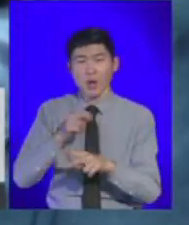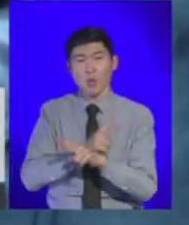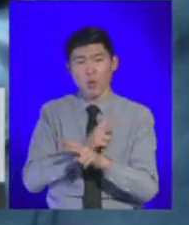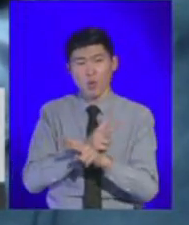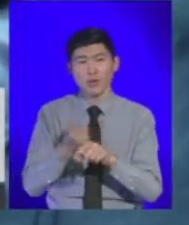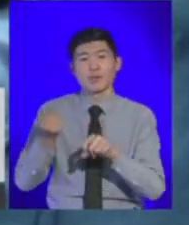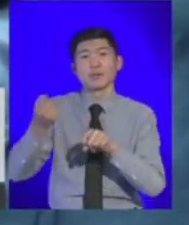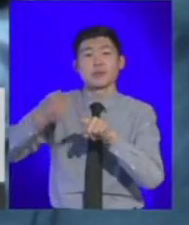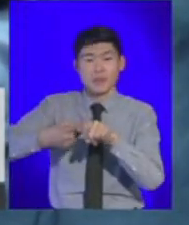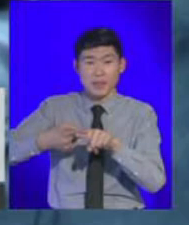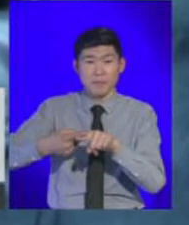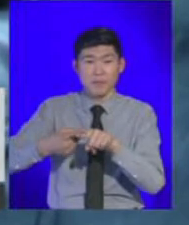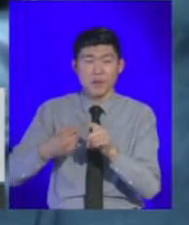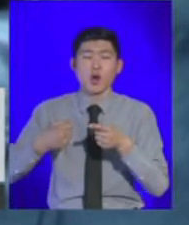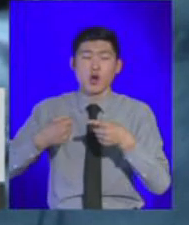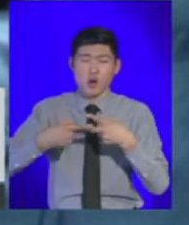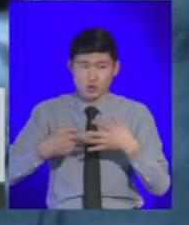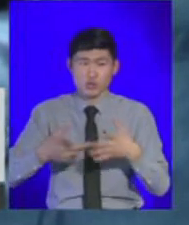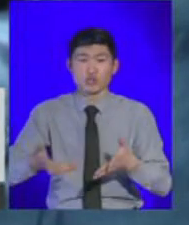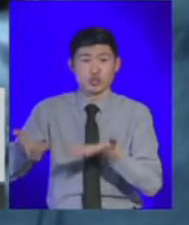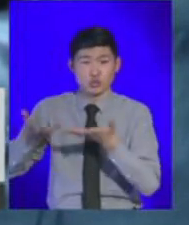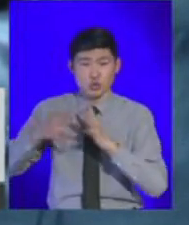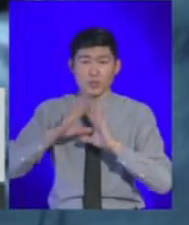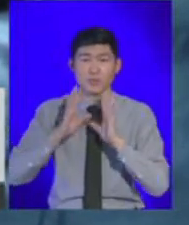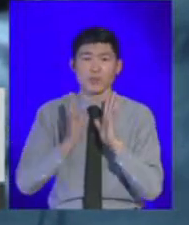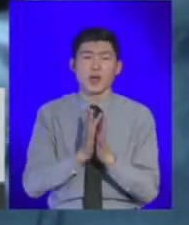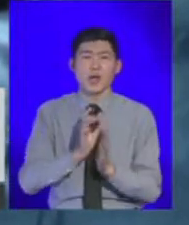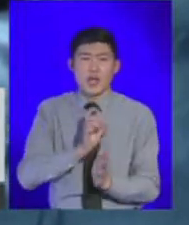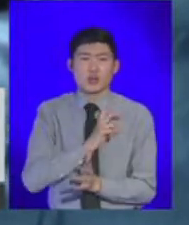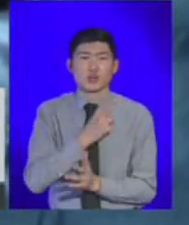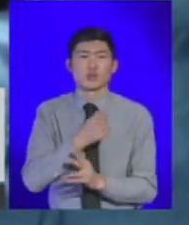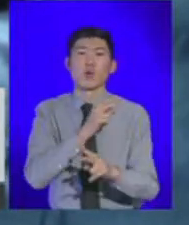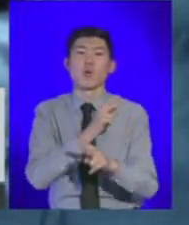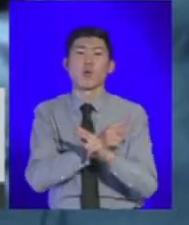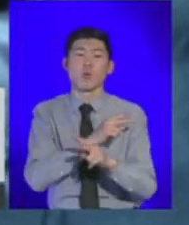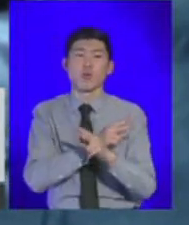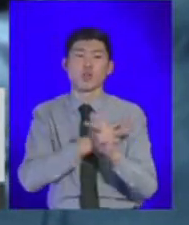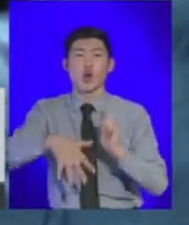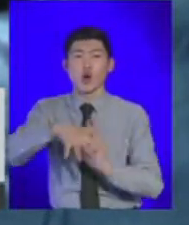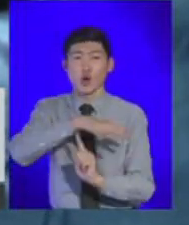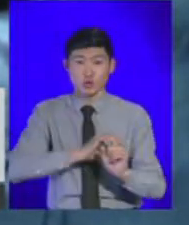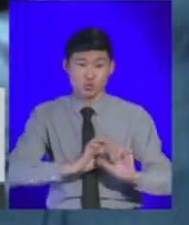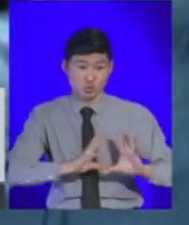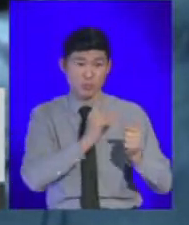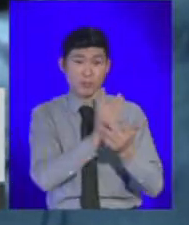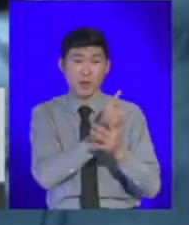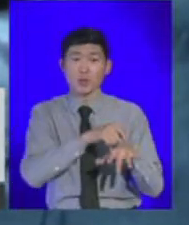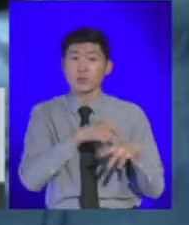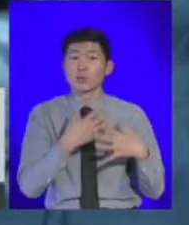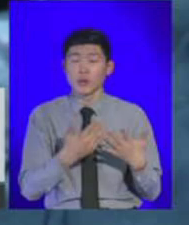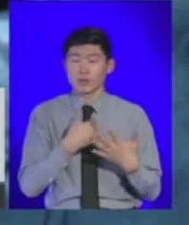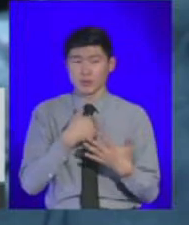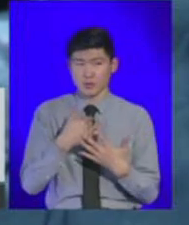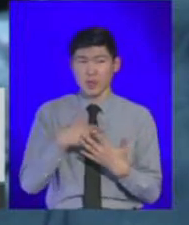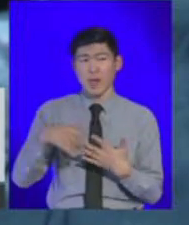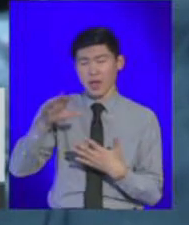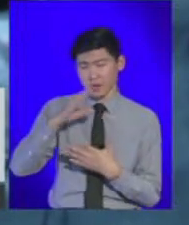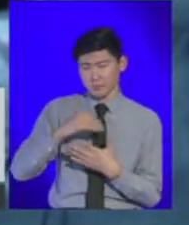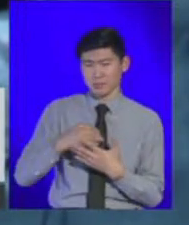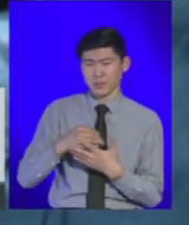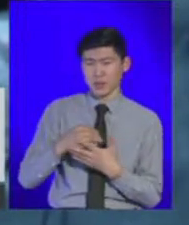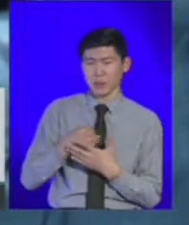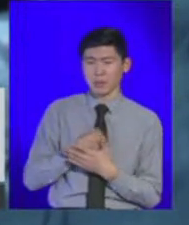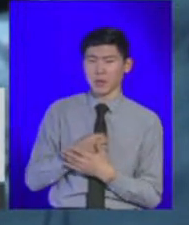нэмэлт одоо заалтууд оруулаад ингээд эргэцүүлэн хууль эргэцүүлэн орчин үүсэх тохиол надаас зүгээс нэгч одоо